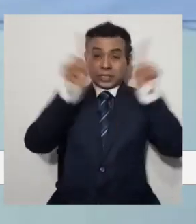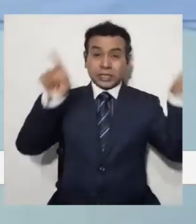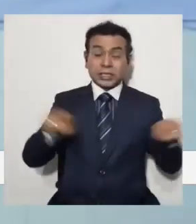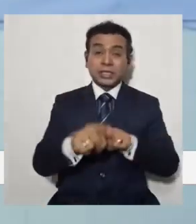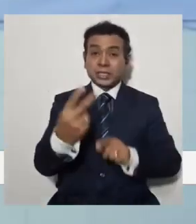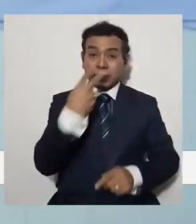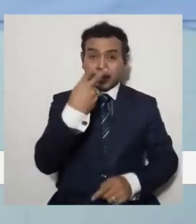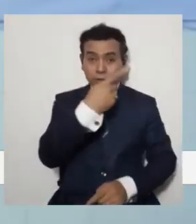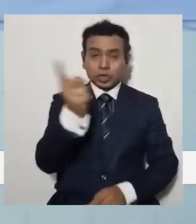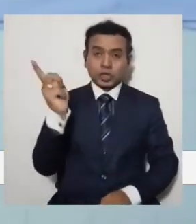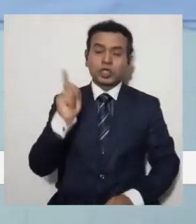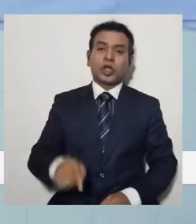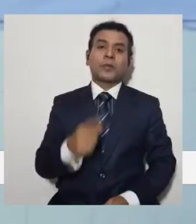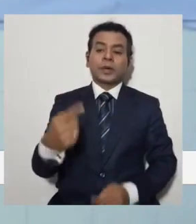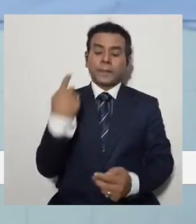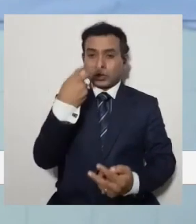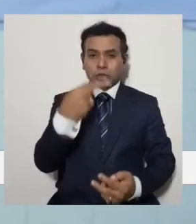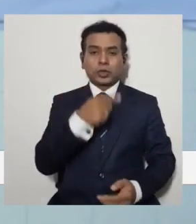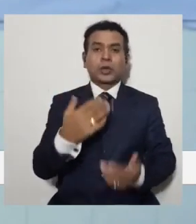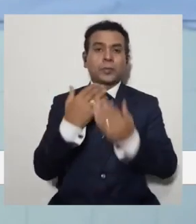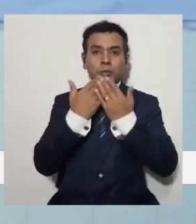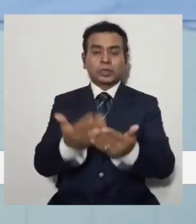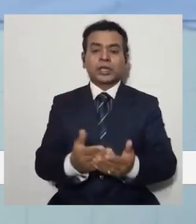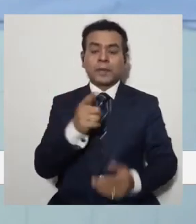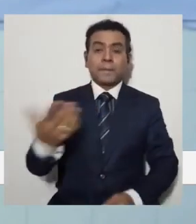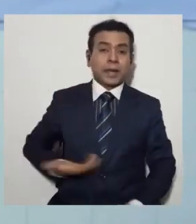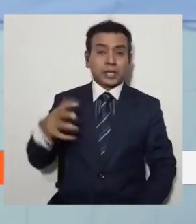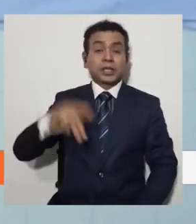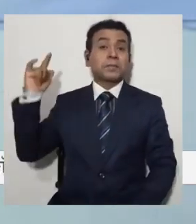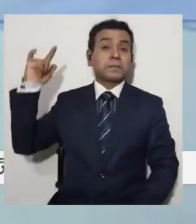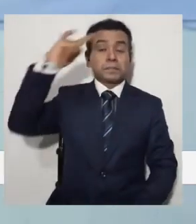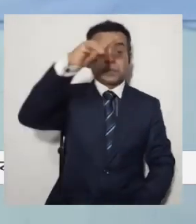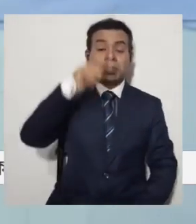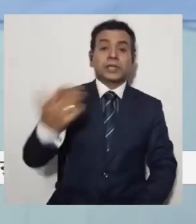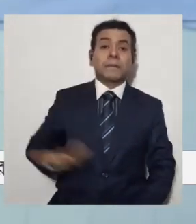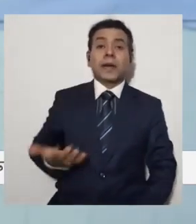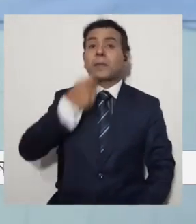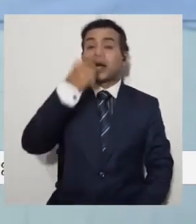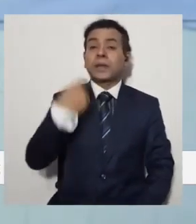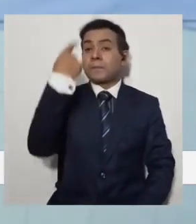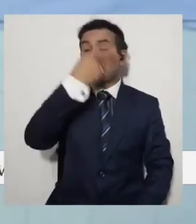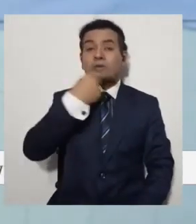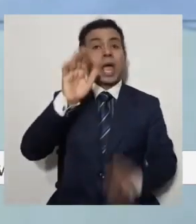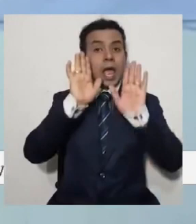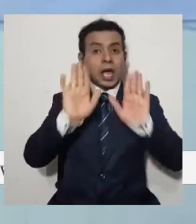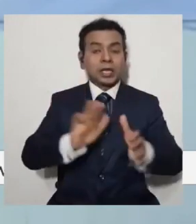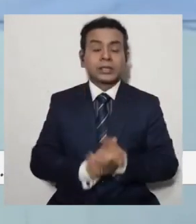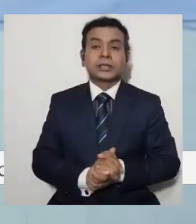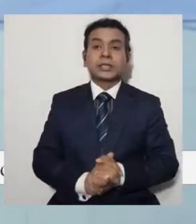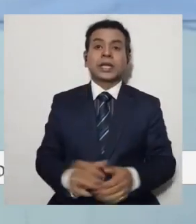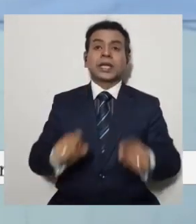এবং সারা বিশ্বের বাংলা ভাষাভাষী যারা স্বাস্থ্য অধিদপ্তর কর্তৃক কোভিড-19